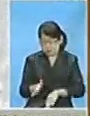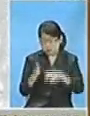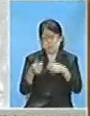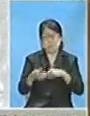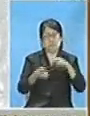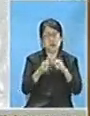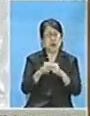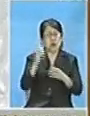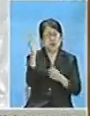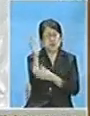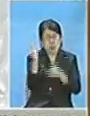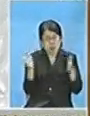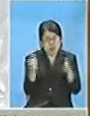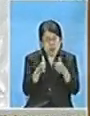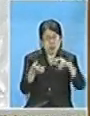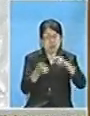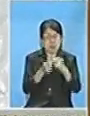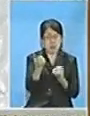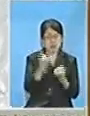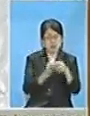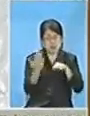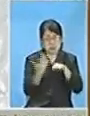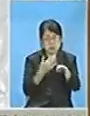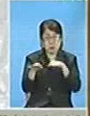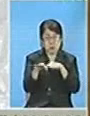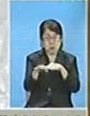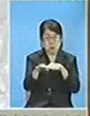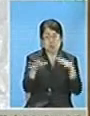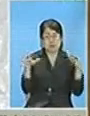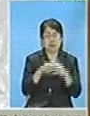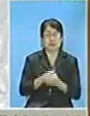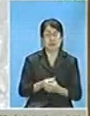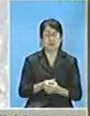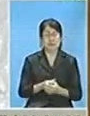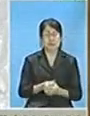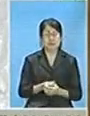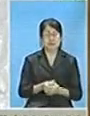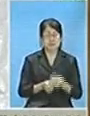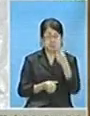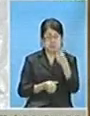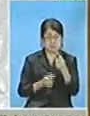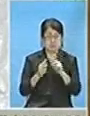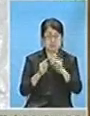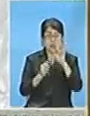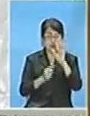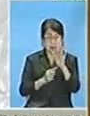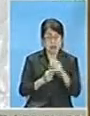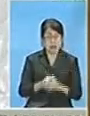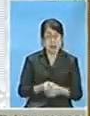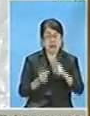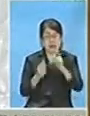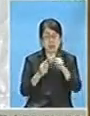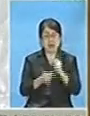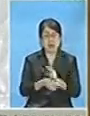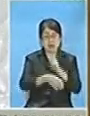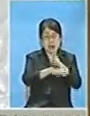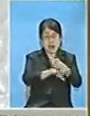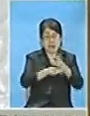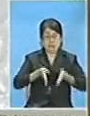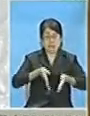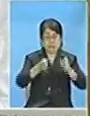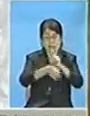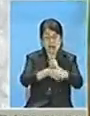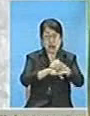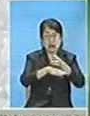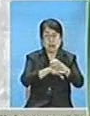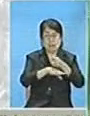นนในการจราจรของกรุงเทพมหานครผมจะเลี้ยวลัดมาที่ประเด็นของข้อ5ครับพื้นที่ปิดล้อมรามคำแหง